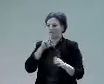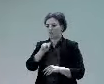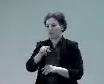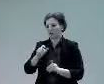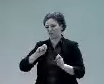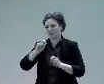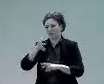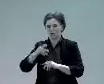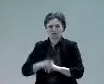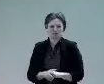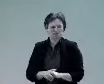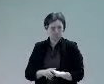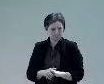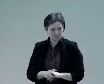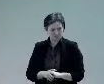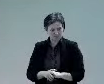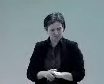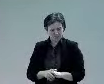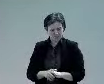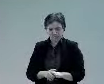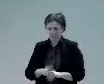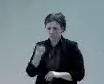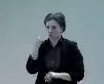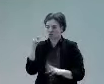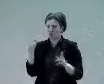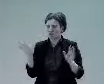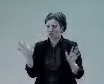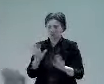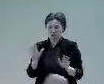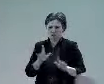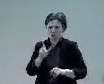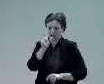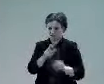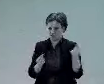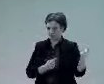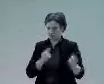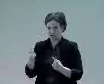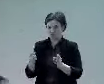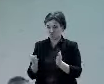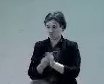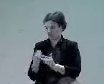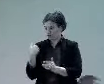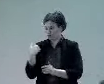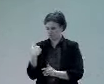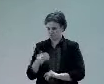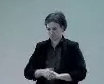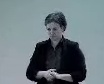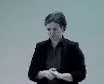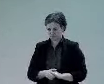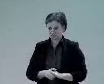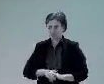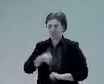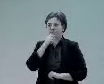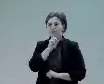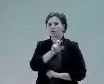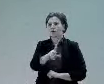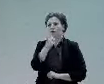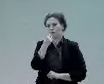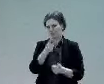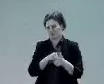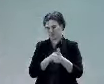fretta. Parto da due eventi drammatici che hanno segnato questi giorni. E il primo messaggio è